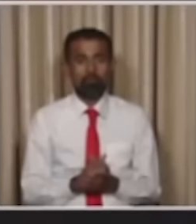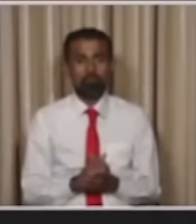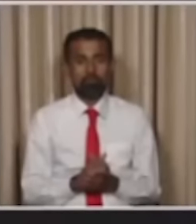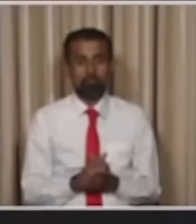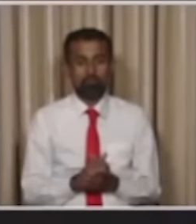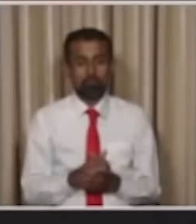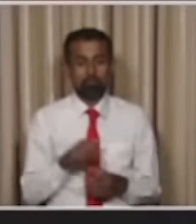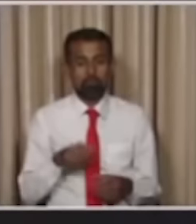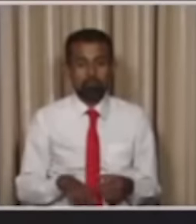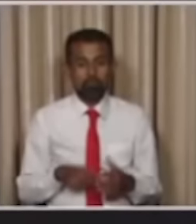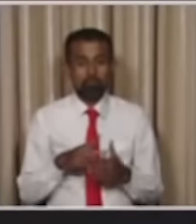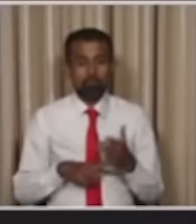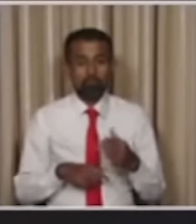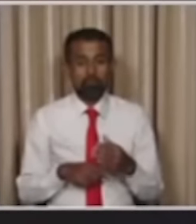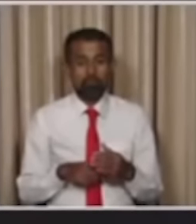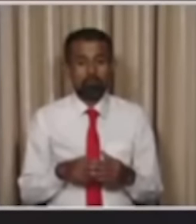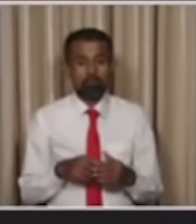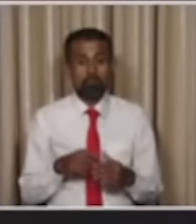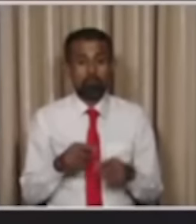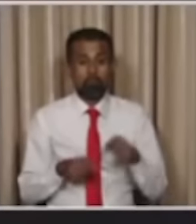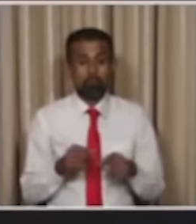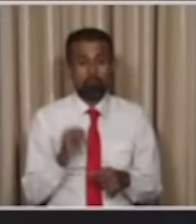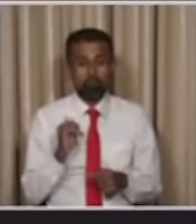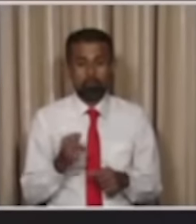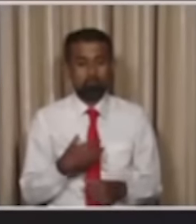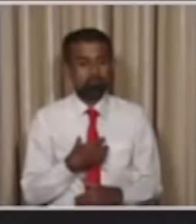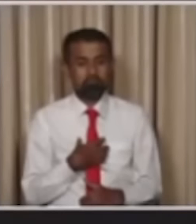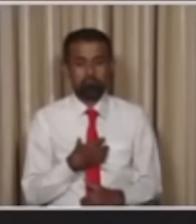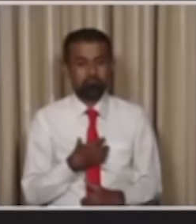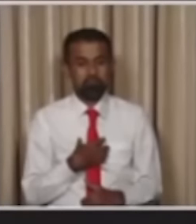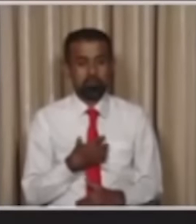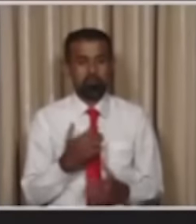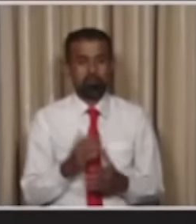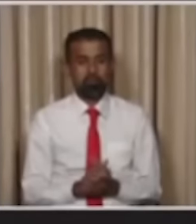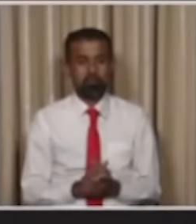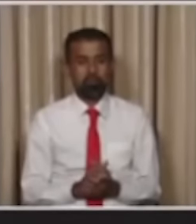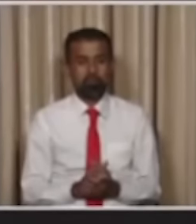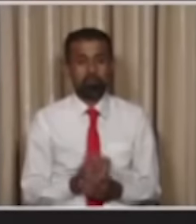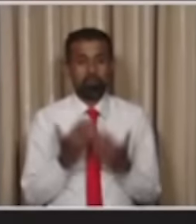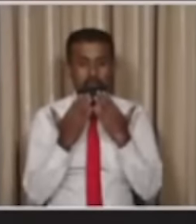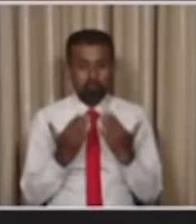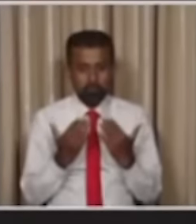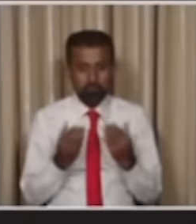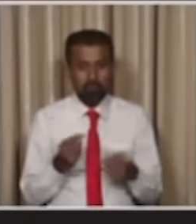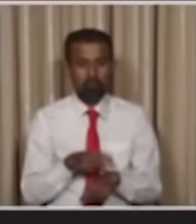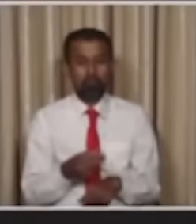ලංකාවේ දේශපාලනයේ ගෝත්‍රික වීම පිළිබඳව මට තියෙන කනගාටුවක් කරු සභාපතිතුමියනි. පොමිස්සුති මට මේ දුන්න අවස්ථාවට.